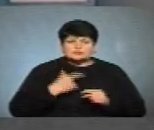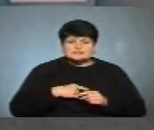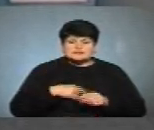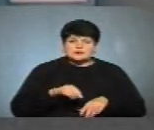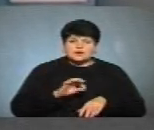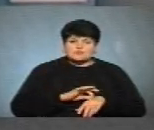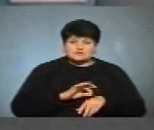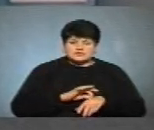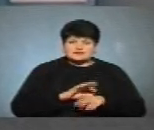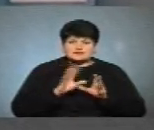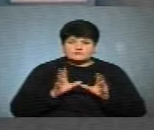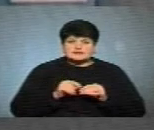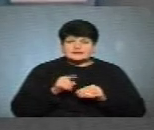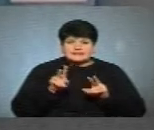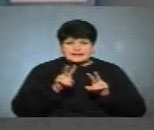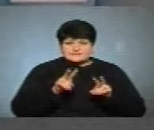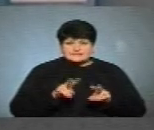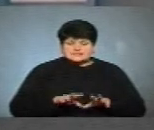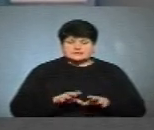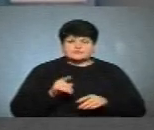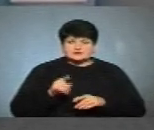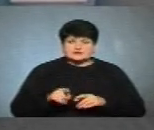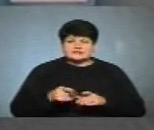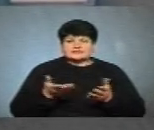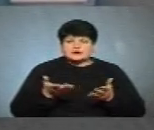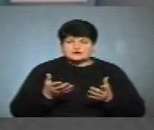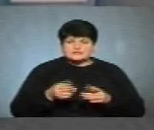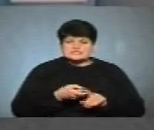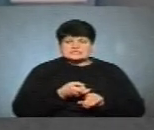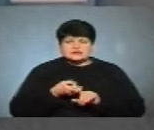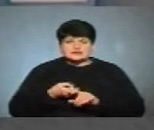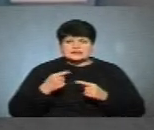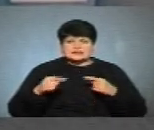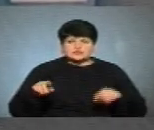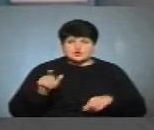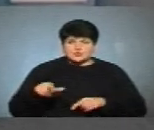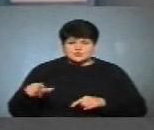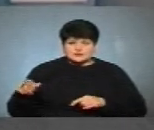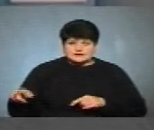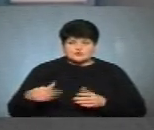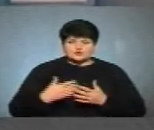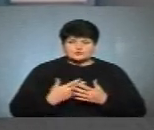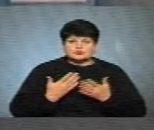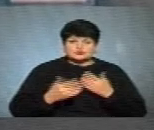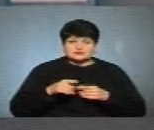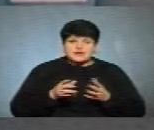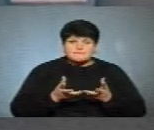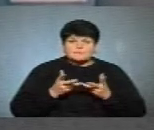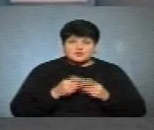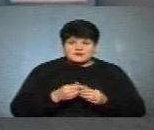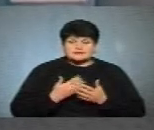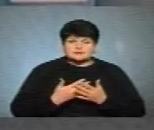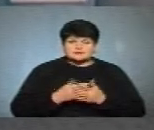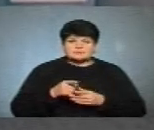хворіли і, в принципі, їх не відстежували. Тобто вони якось заражали, відповідно, інших людей. Тобто, якщо так порахувати приблизно,